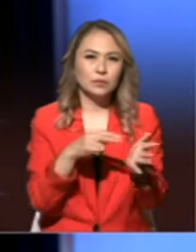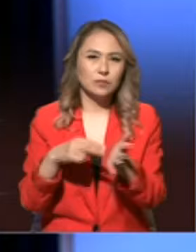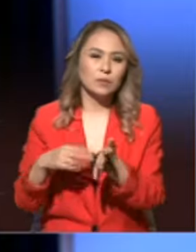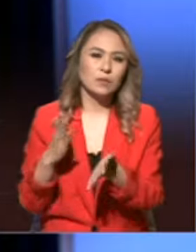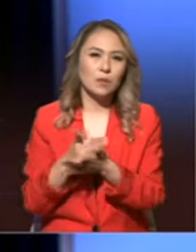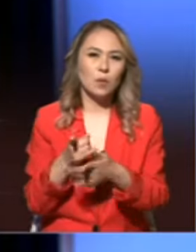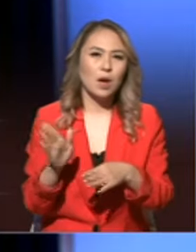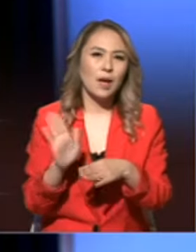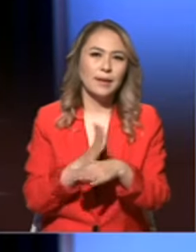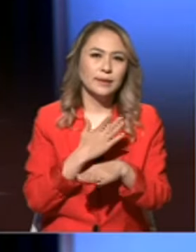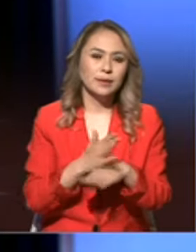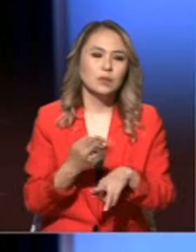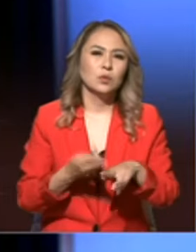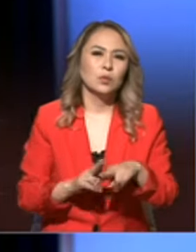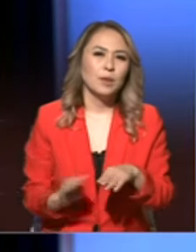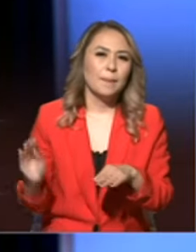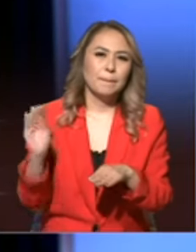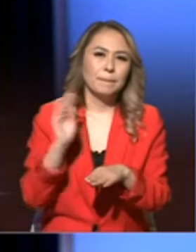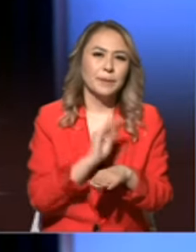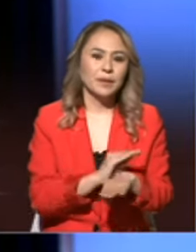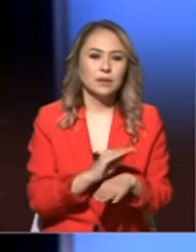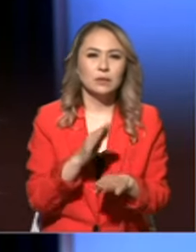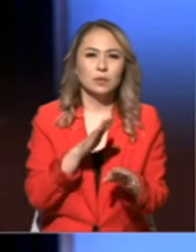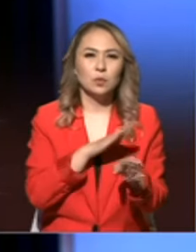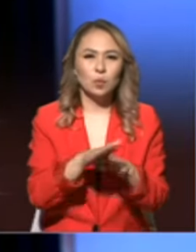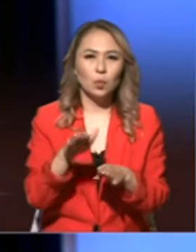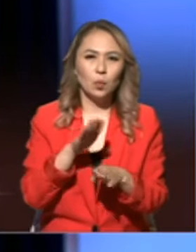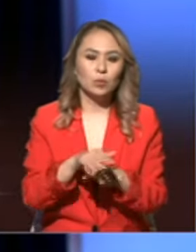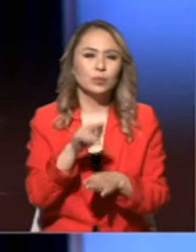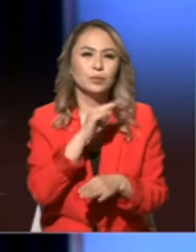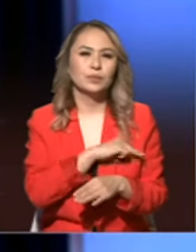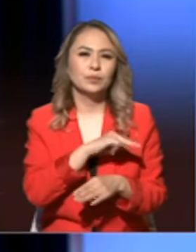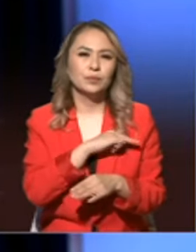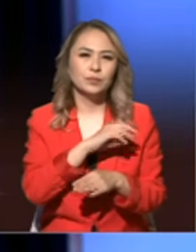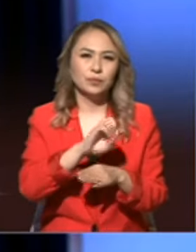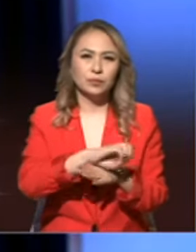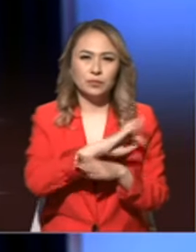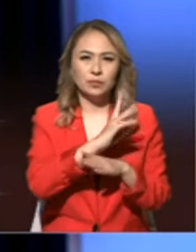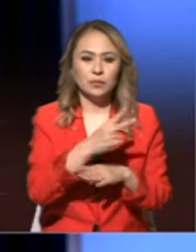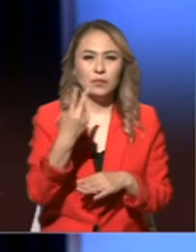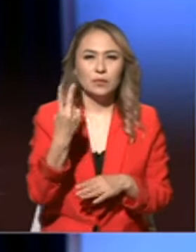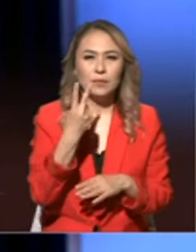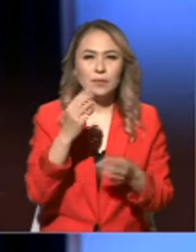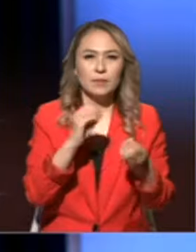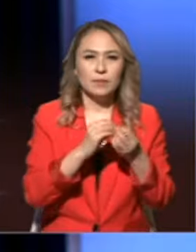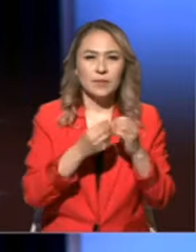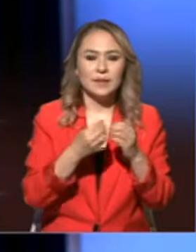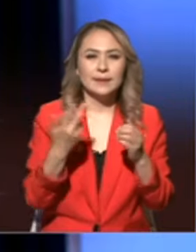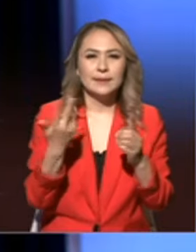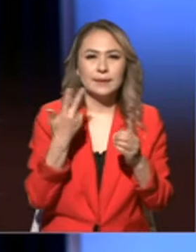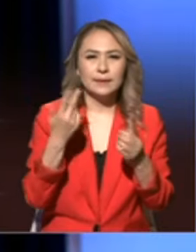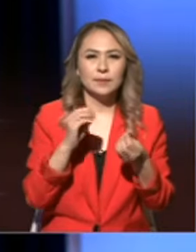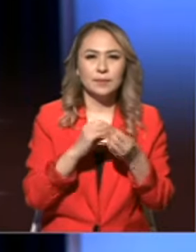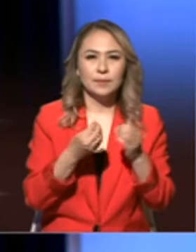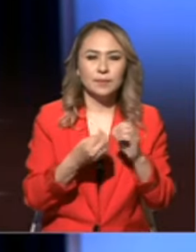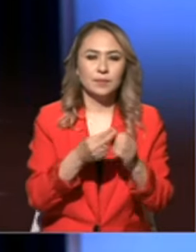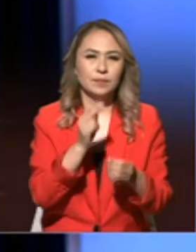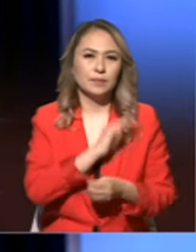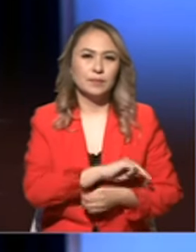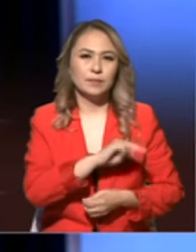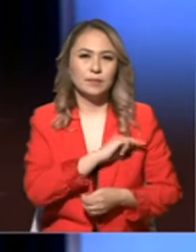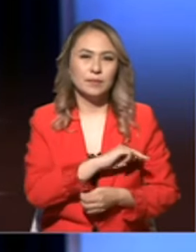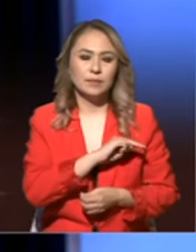енді бөлек мәселе. Сонымен бірге жаңағы олардың толық жұмыспен қамтылуы екінші мәселе. Үшінші мәселе бұл жерде